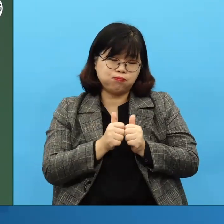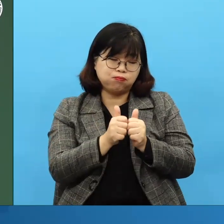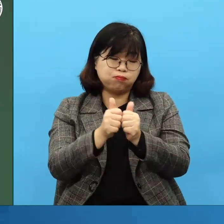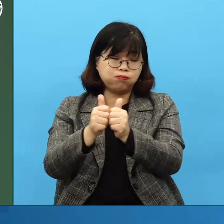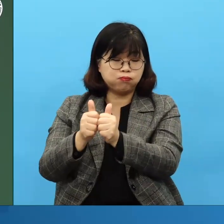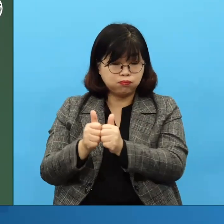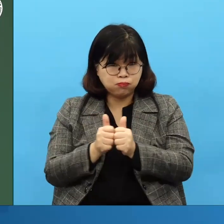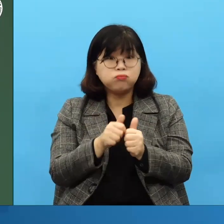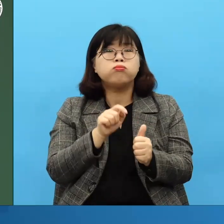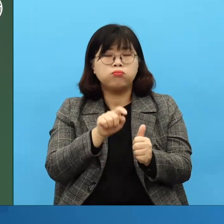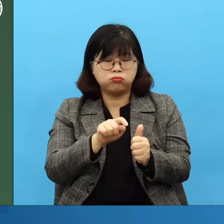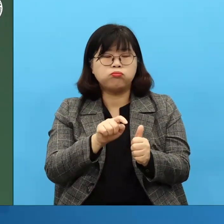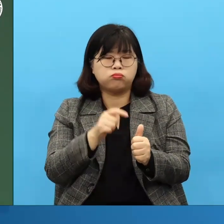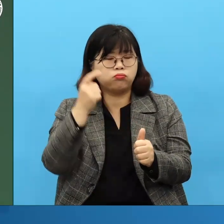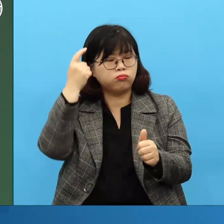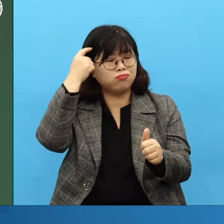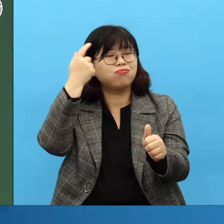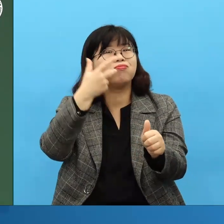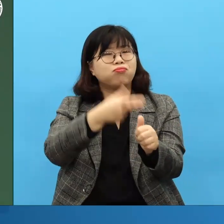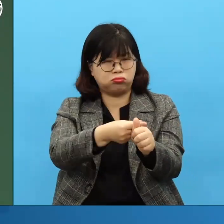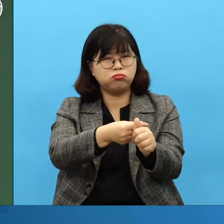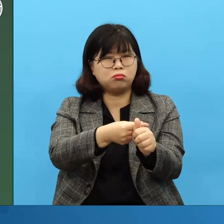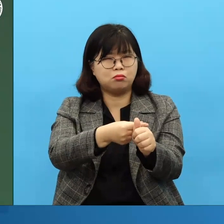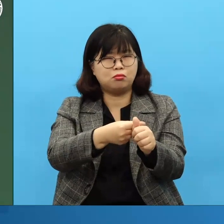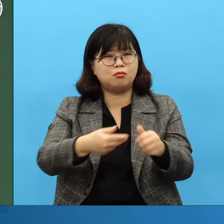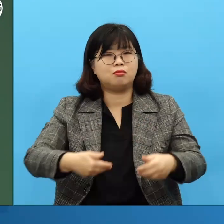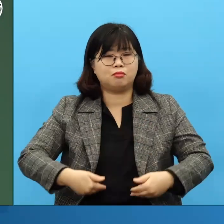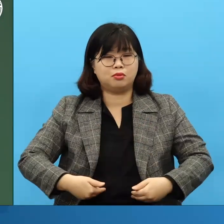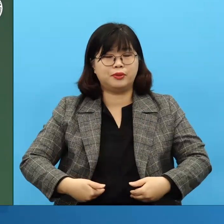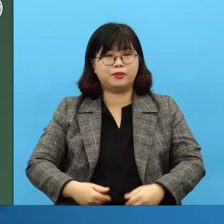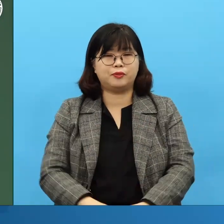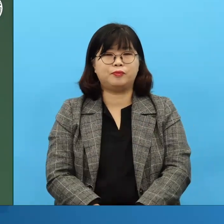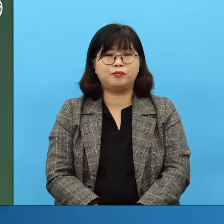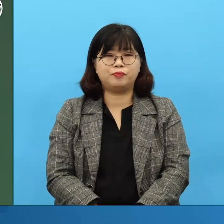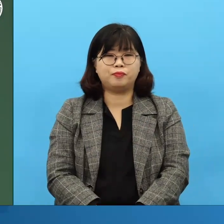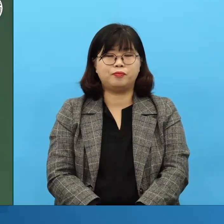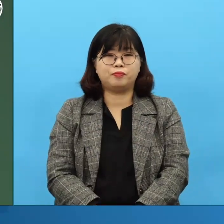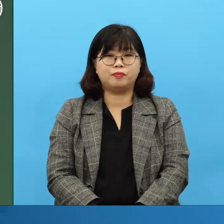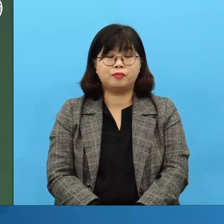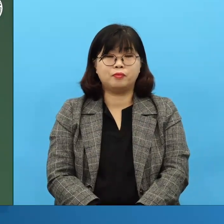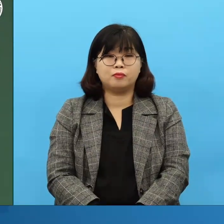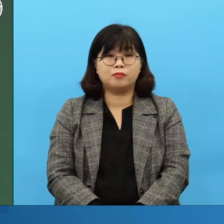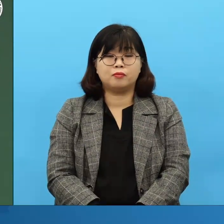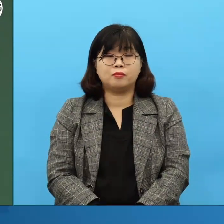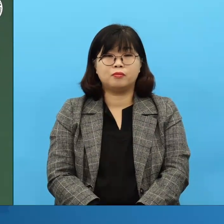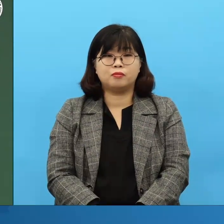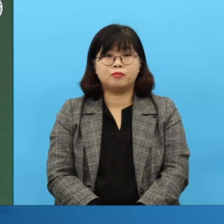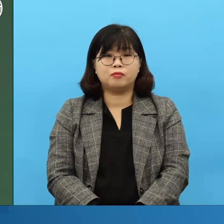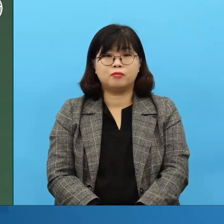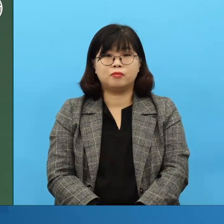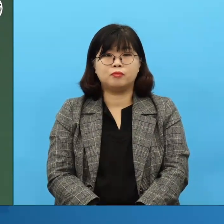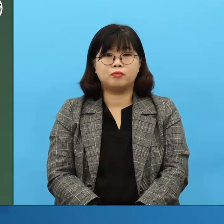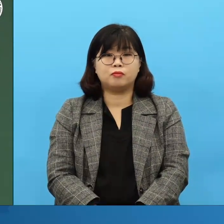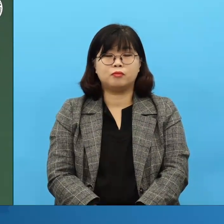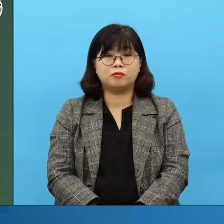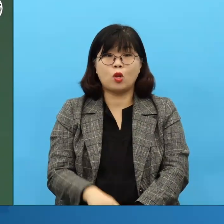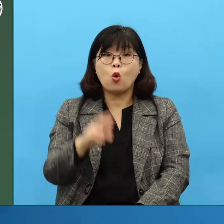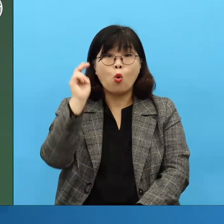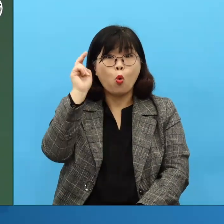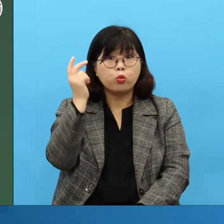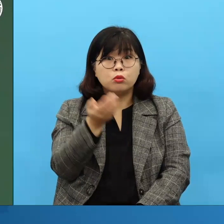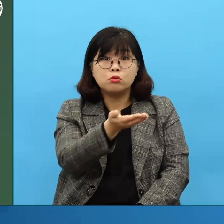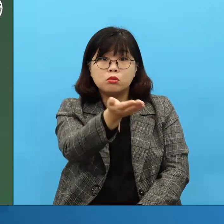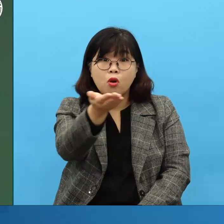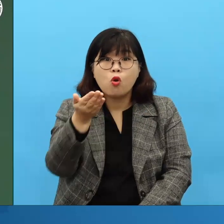most important fact is the triune God being present and being 그래서 upon 혹시 you. 여러분이 그저 몸이 아픔이 있으면